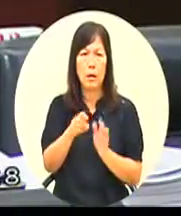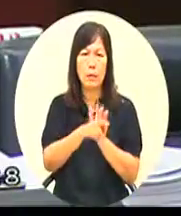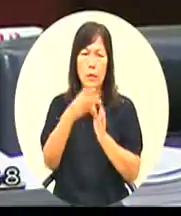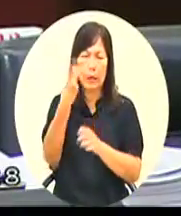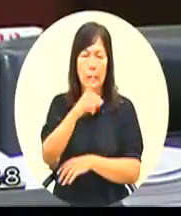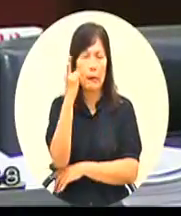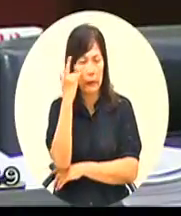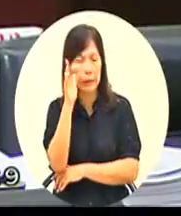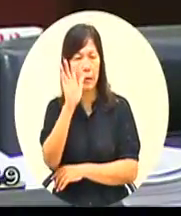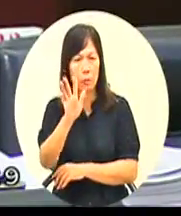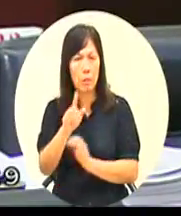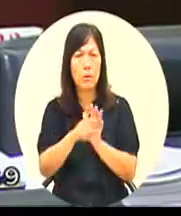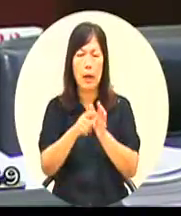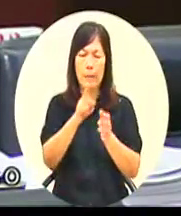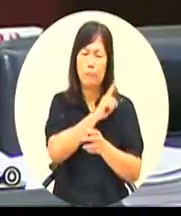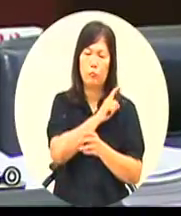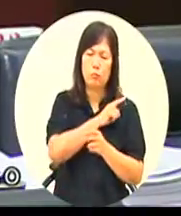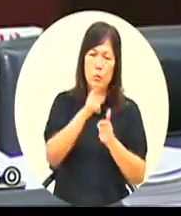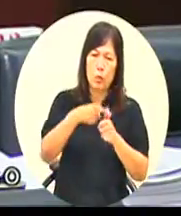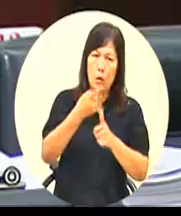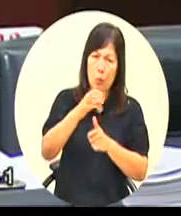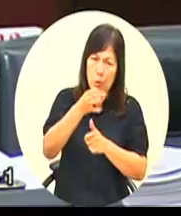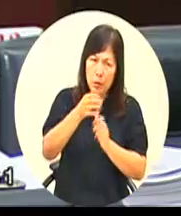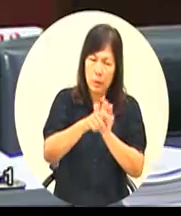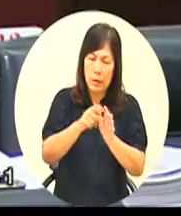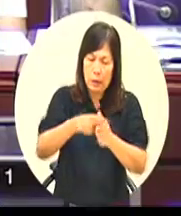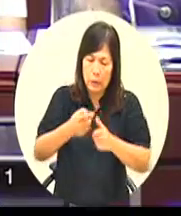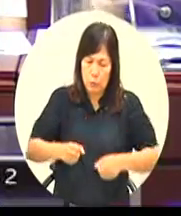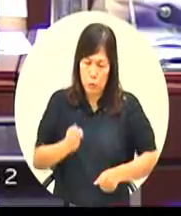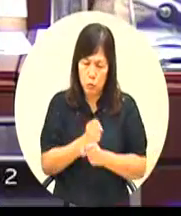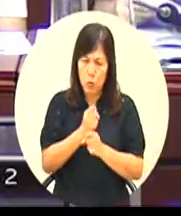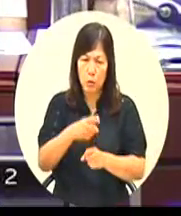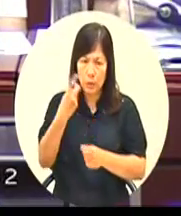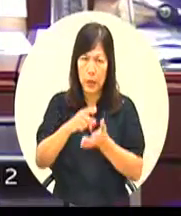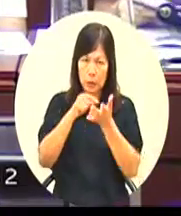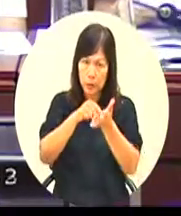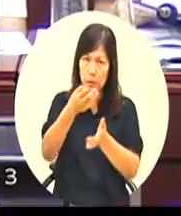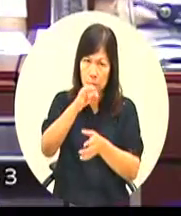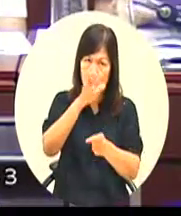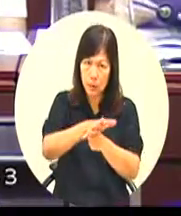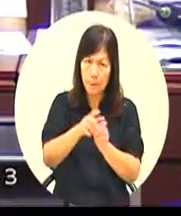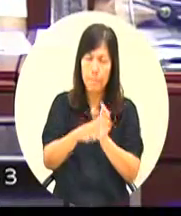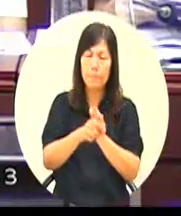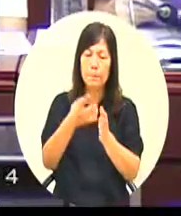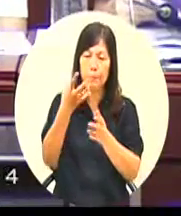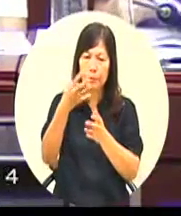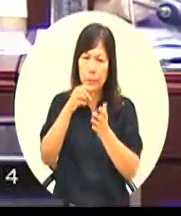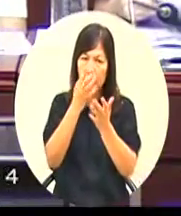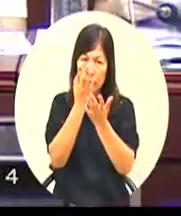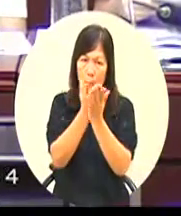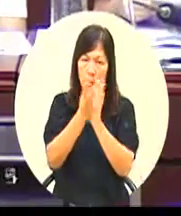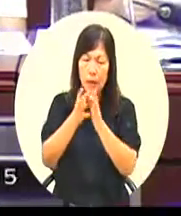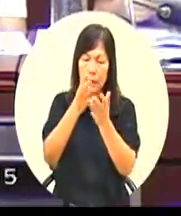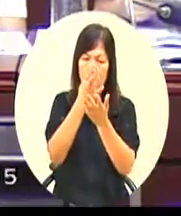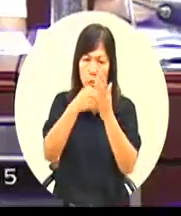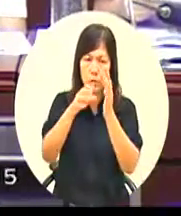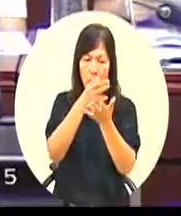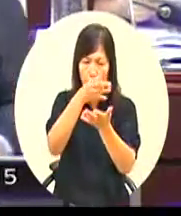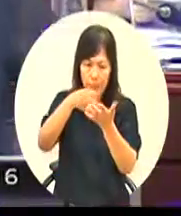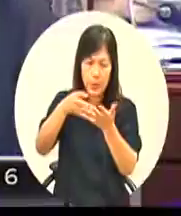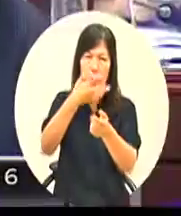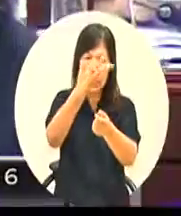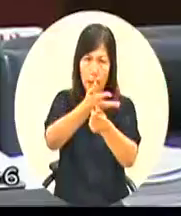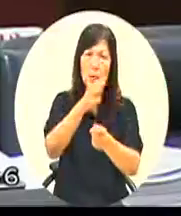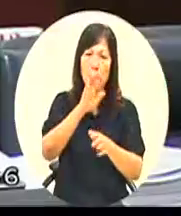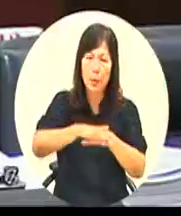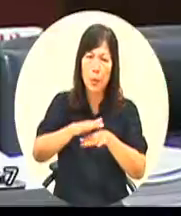等待，可他们应该自己有基金有先处理，再跟我们申请经费。 那我会后再把这几个学校的名单给你们，好不好？ 对的。 好，我希